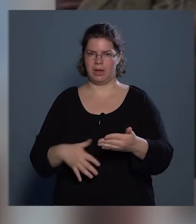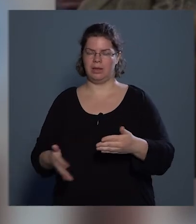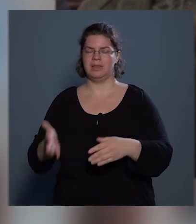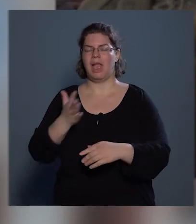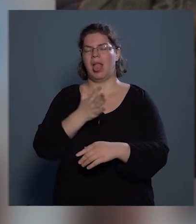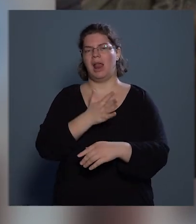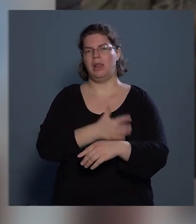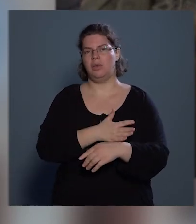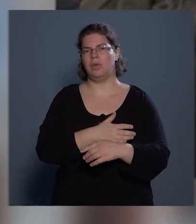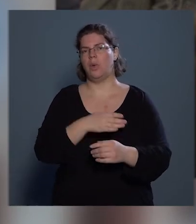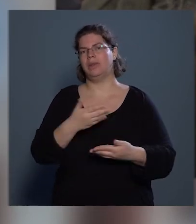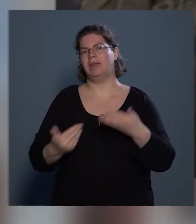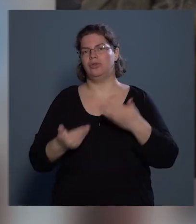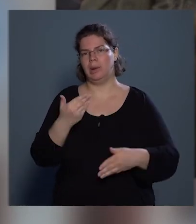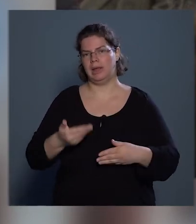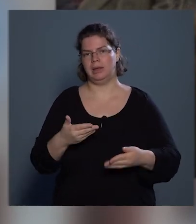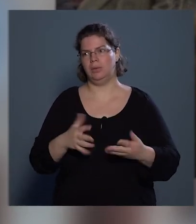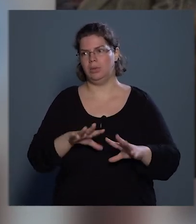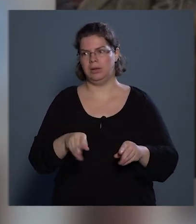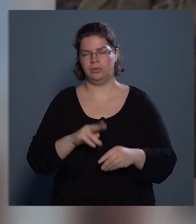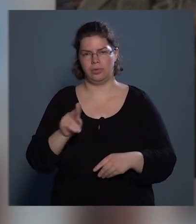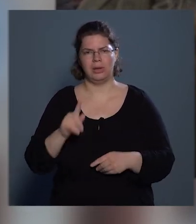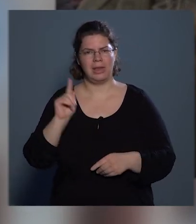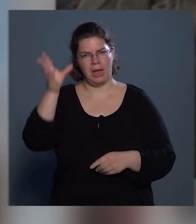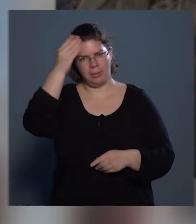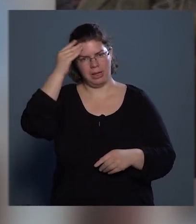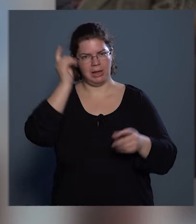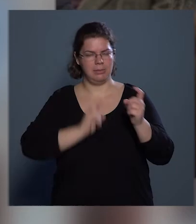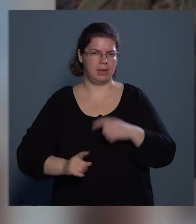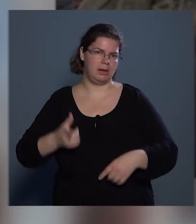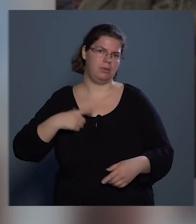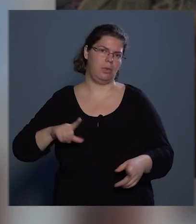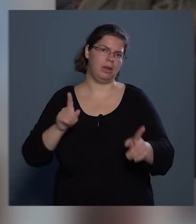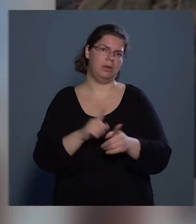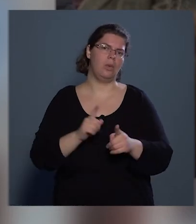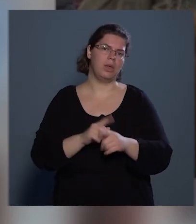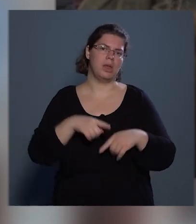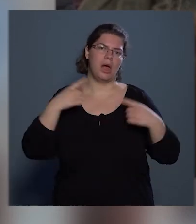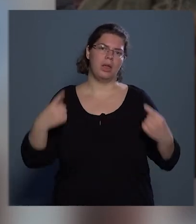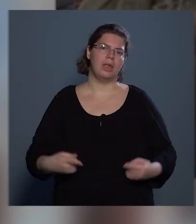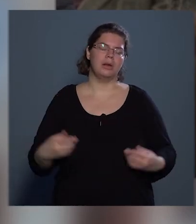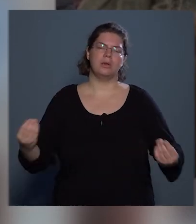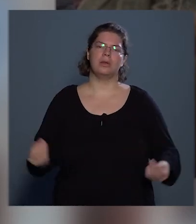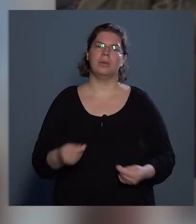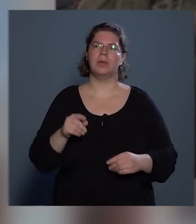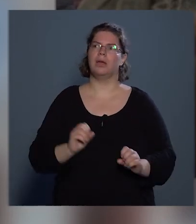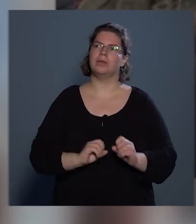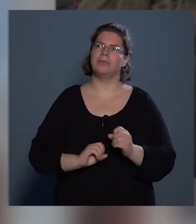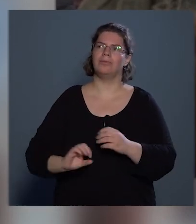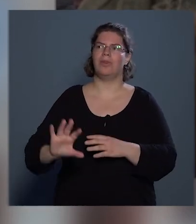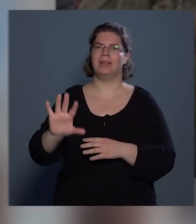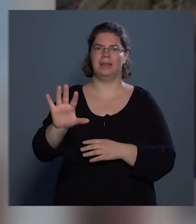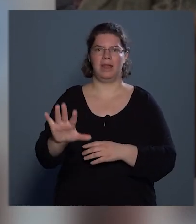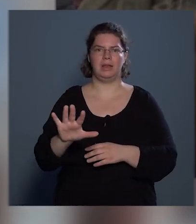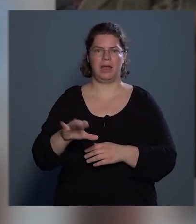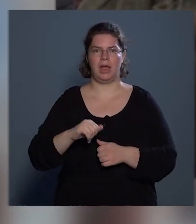de ott emlékeim szerint volt egy olyan határozat, ami azt vetítette előre, hogy